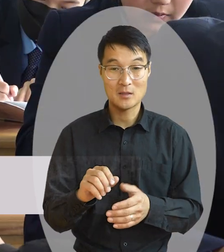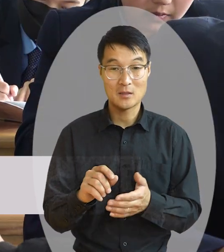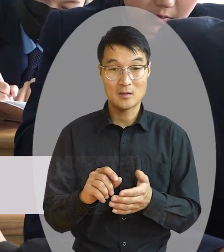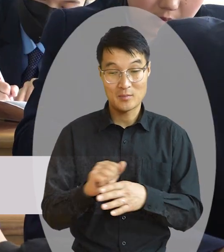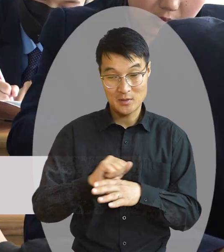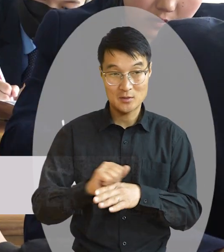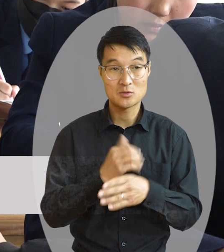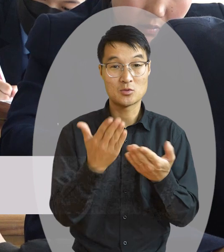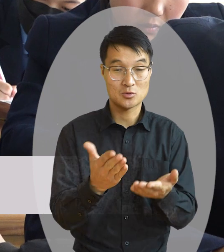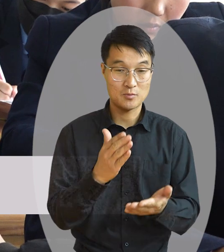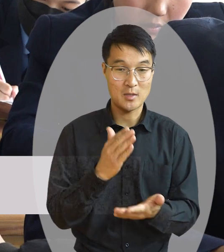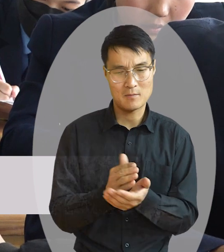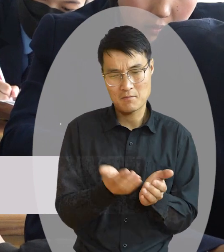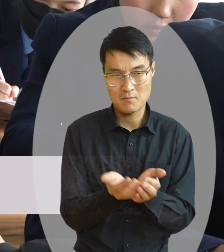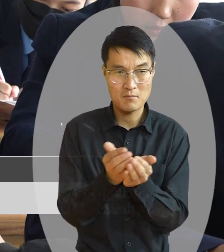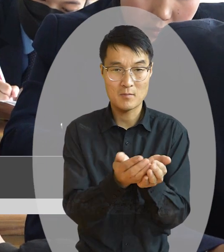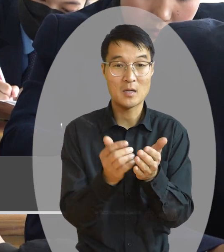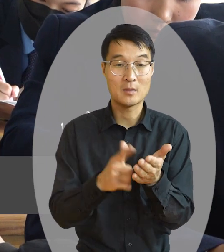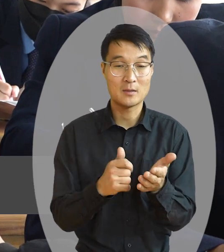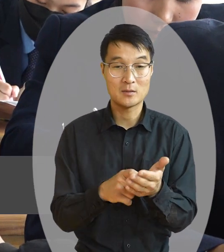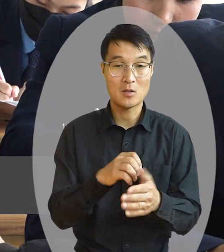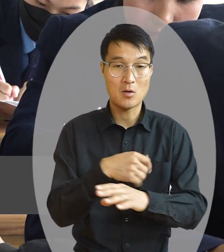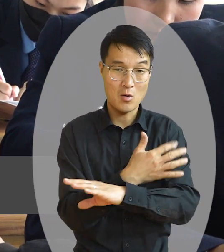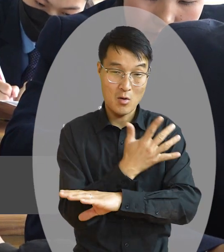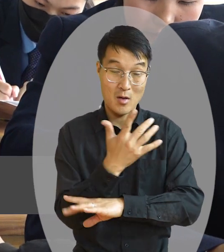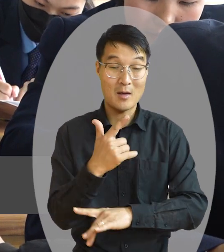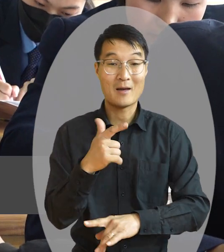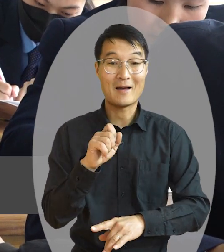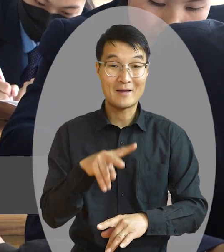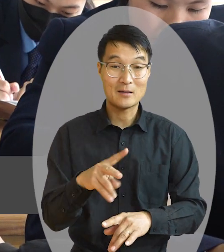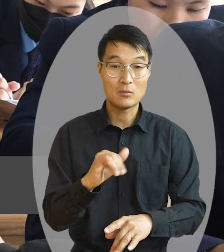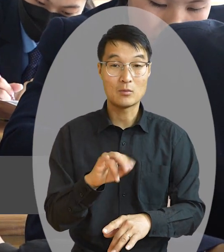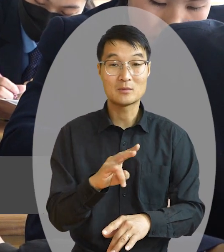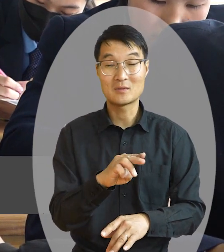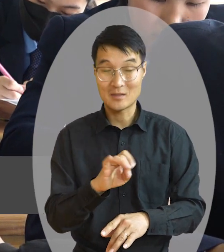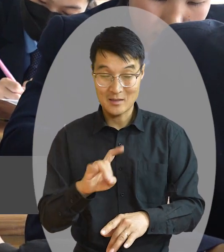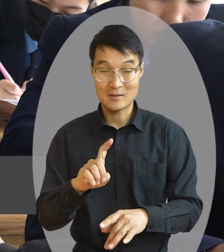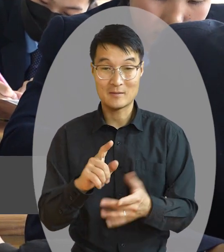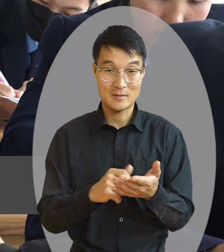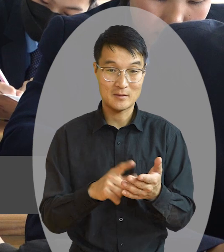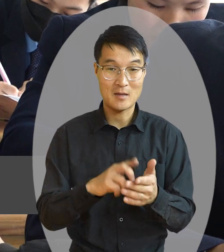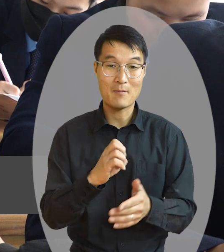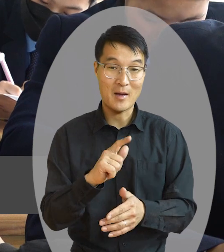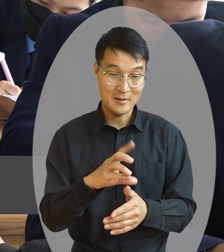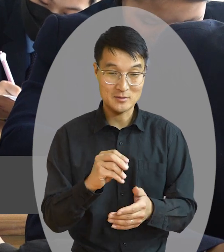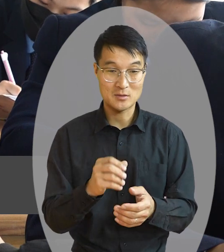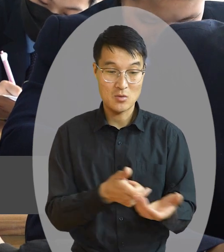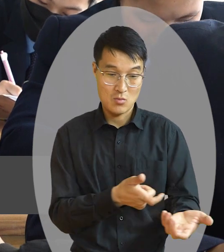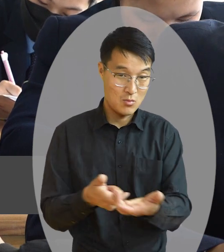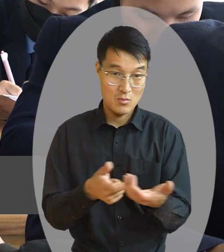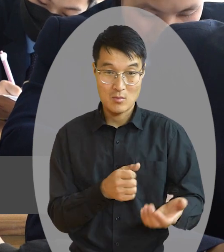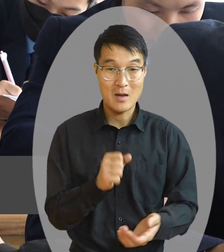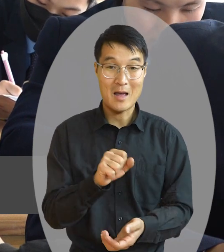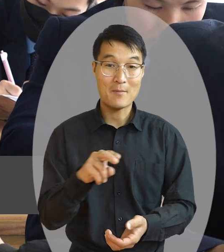шалгуур. Бид нар бол 8 дугаар сургуулийн 11 ангийн сурагчид. Манай ангийнхан 6 дугаар ангиас 5 жилийн хугацаанд